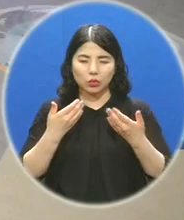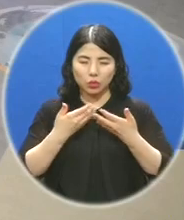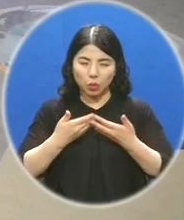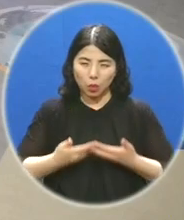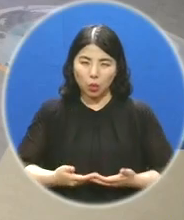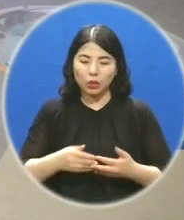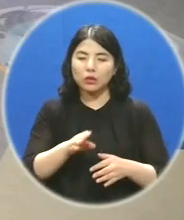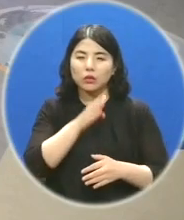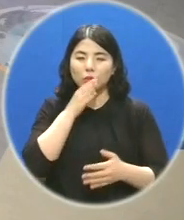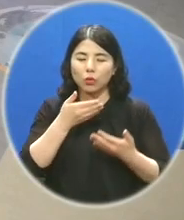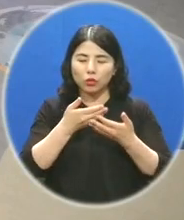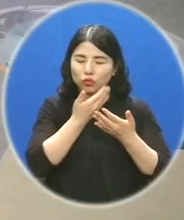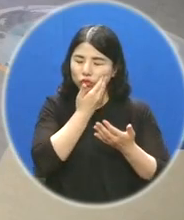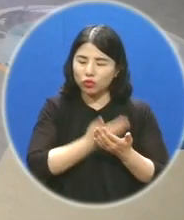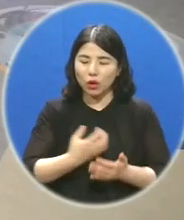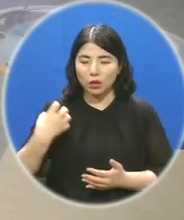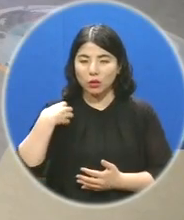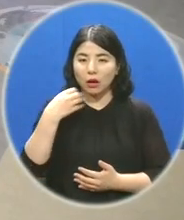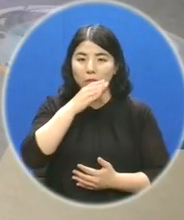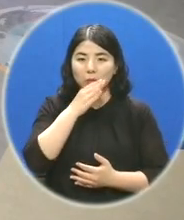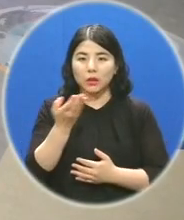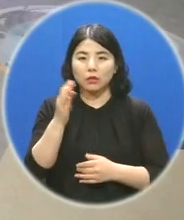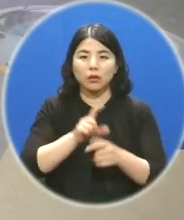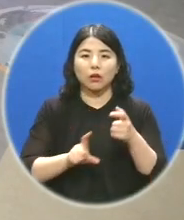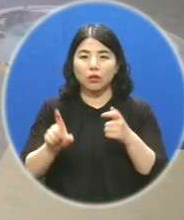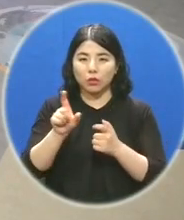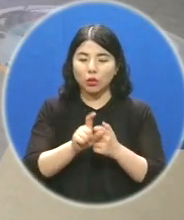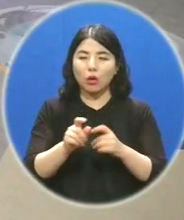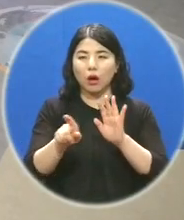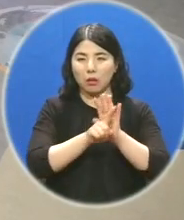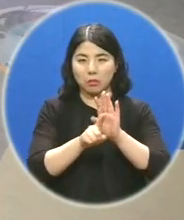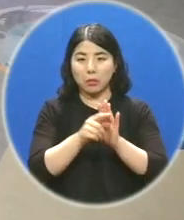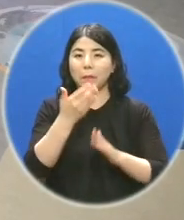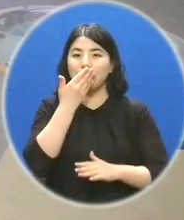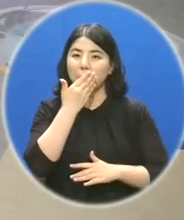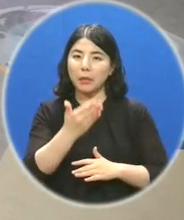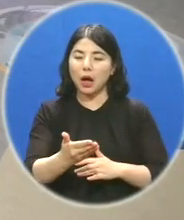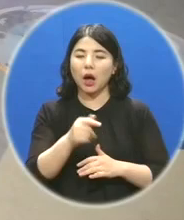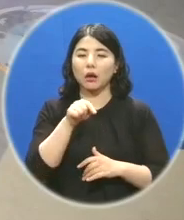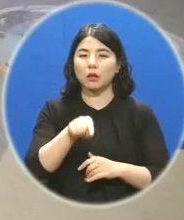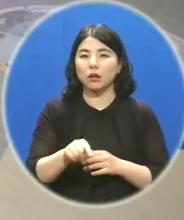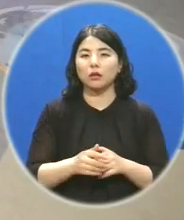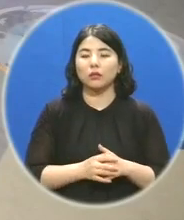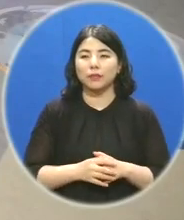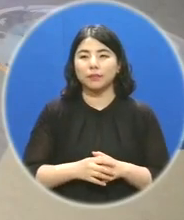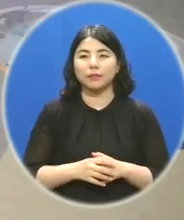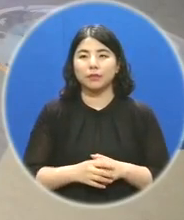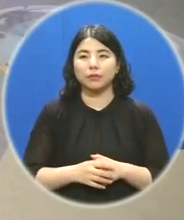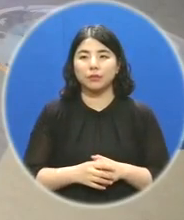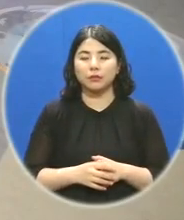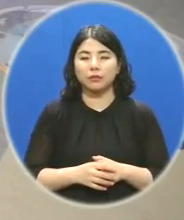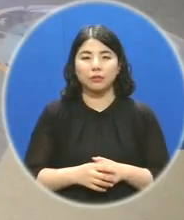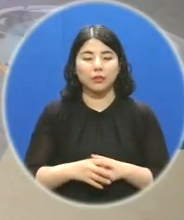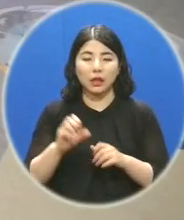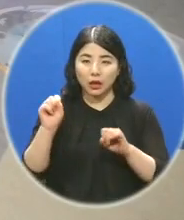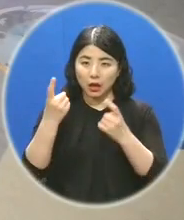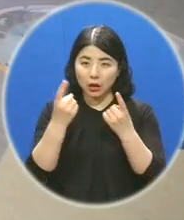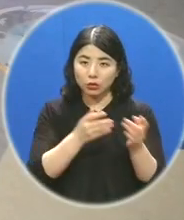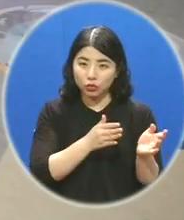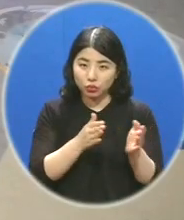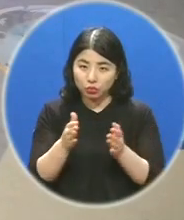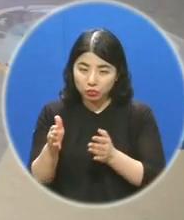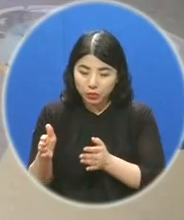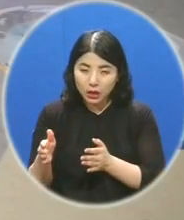중요한 일을 하고 중요한 역할을 하는데, 보다 이런 것들을 좀 알릴 수 있는 그런 어떤 그 계기의 마련을